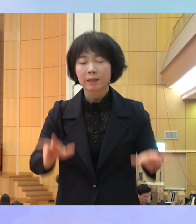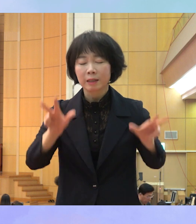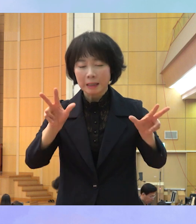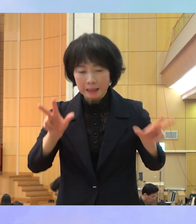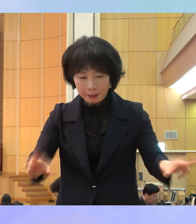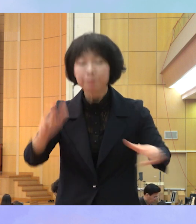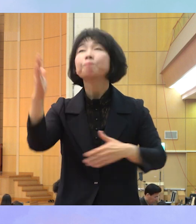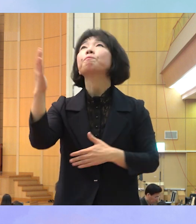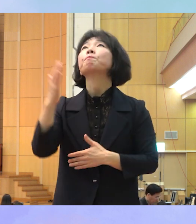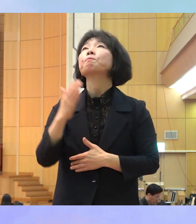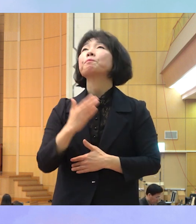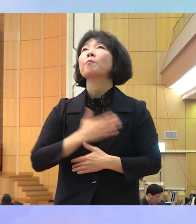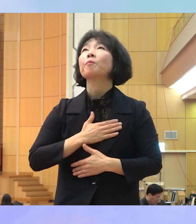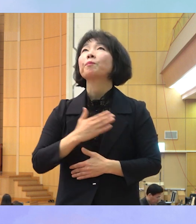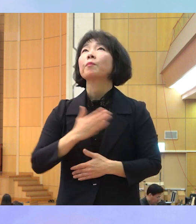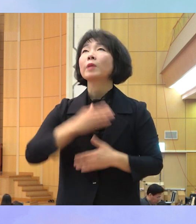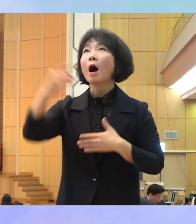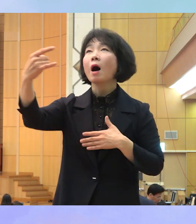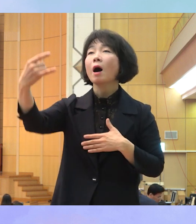아직은